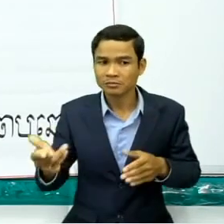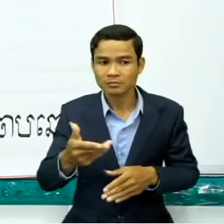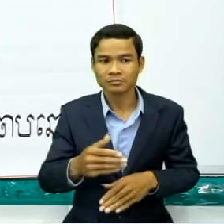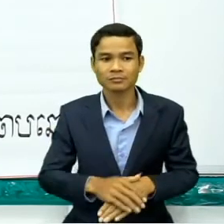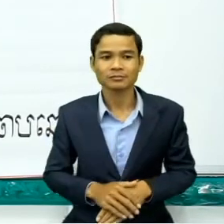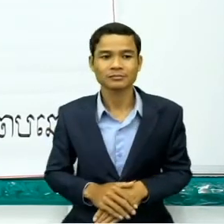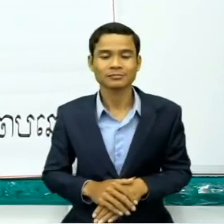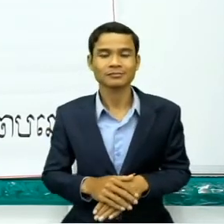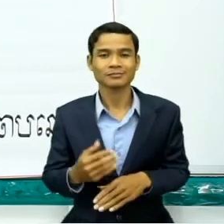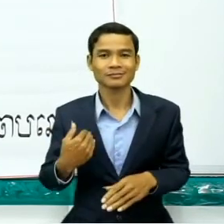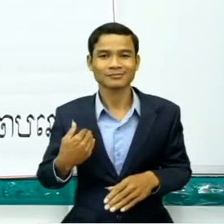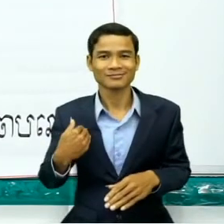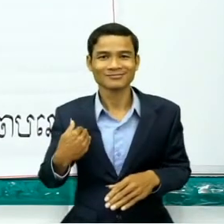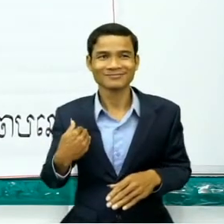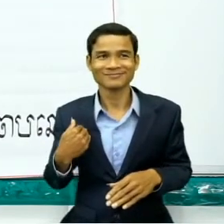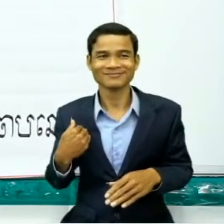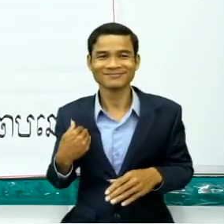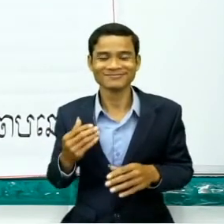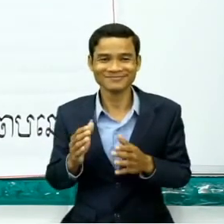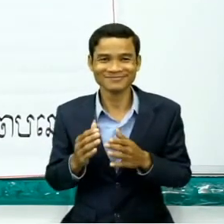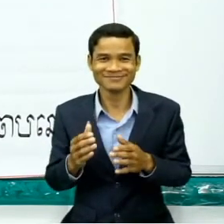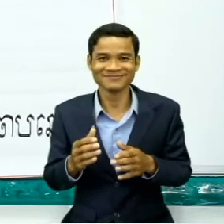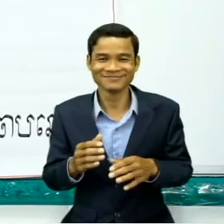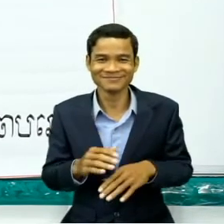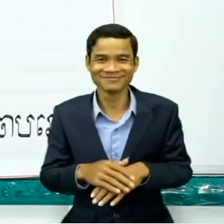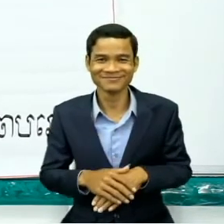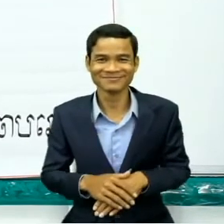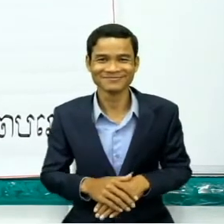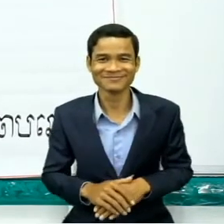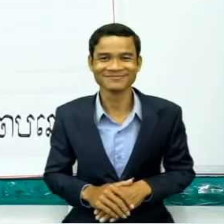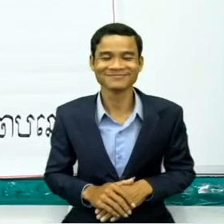Chà, ca phleng phleng nôm ai cạt miên băng ha đôi chía.